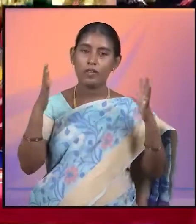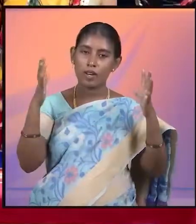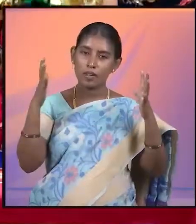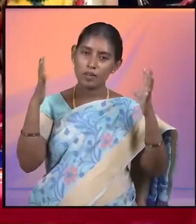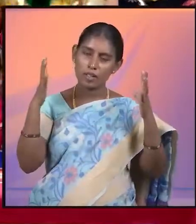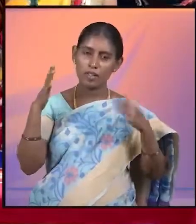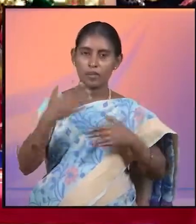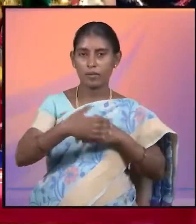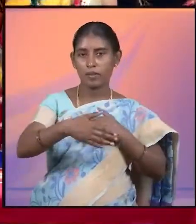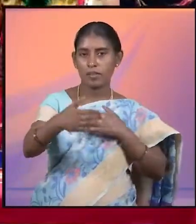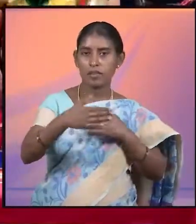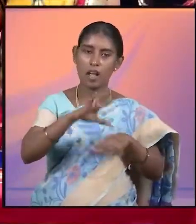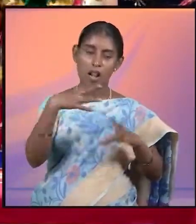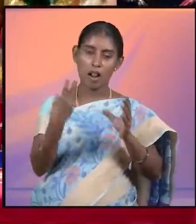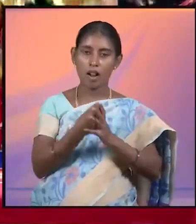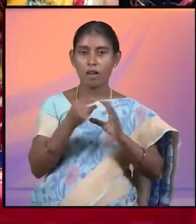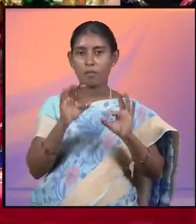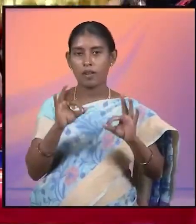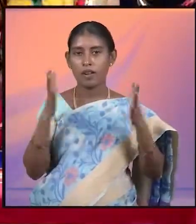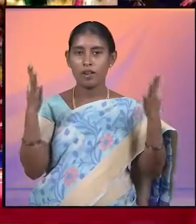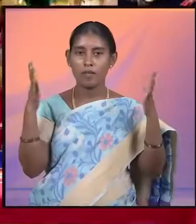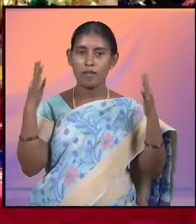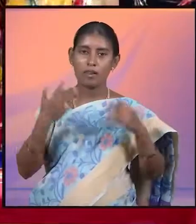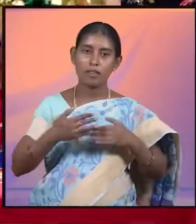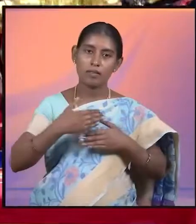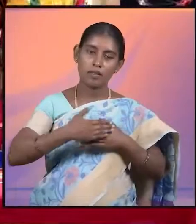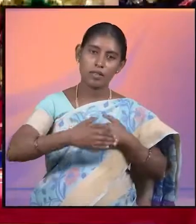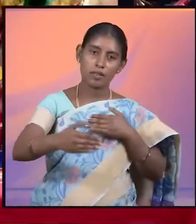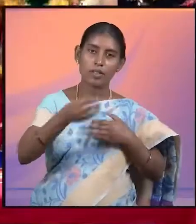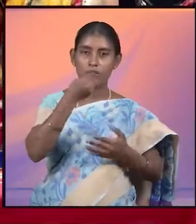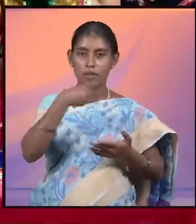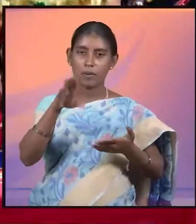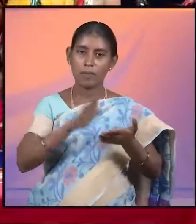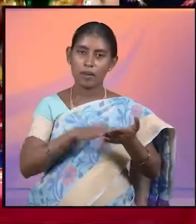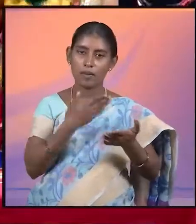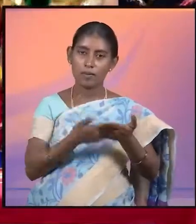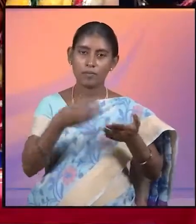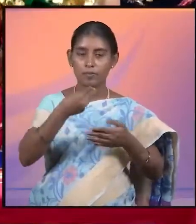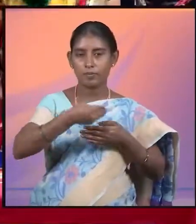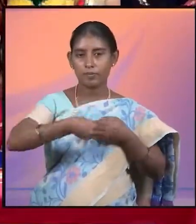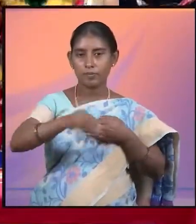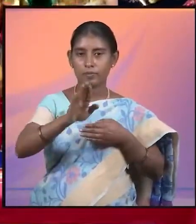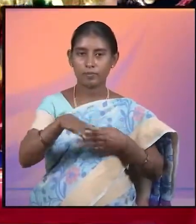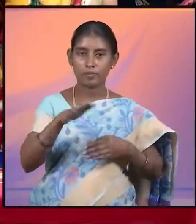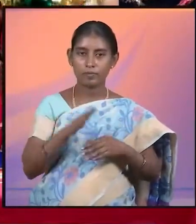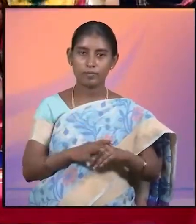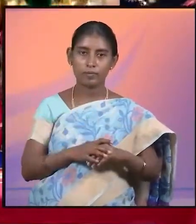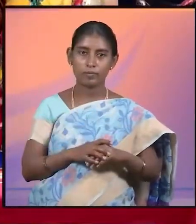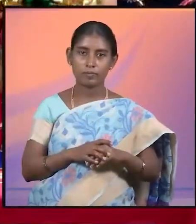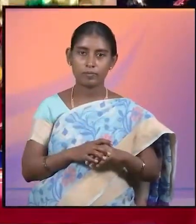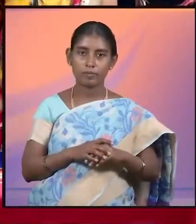வாழிய வாழிய வாழியவே, வாழிய வாழிய வாழியவே, வாழிய வாழிய வாழியவே, வாழிய